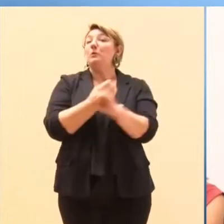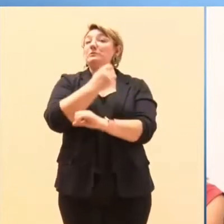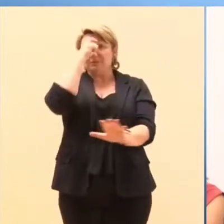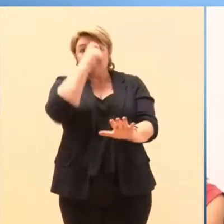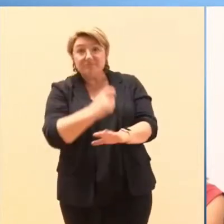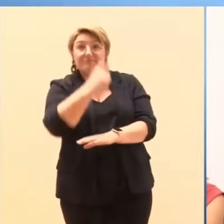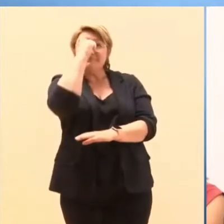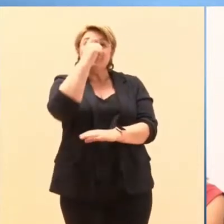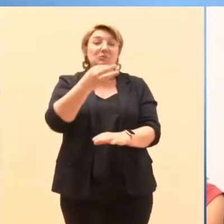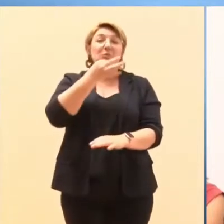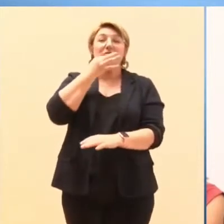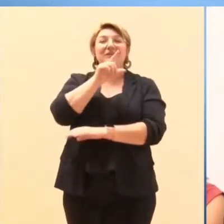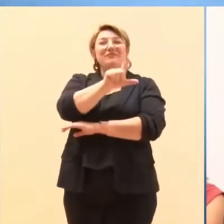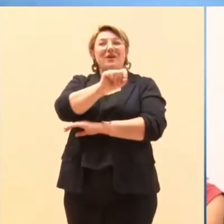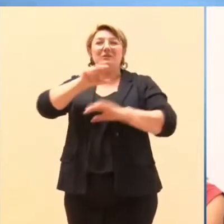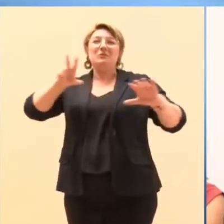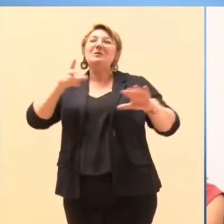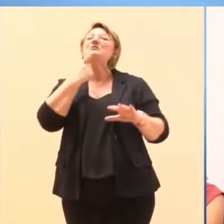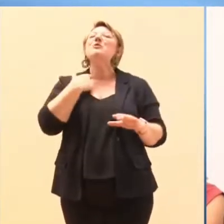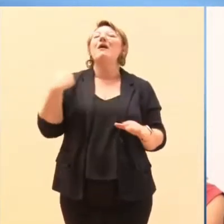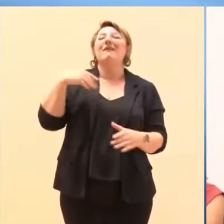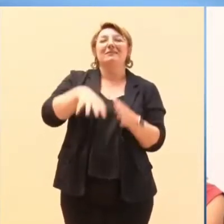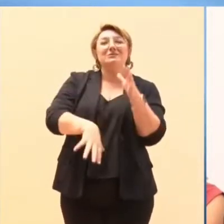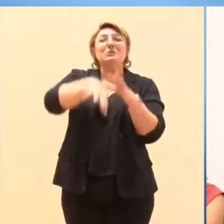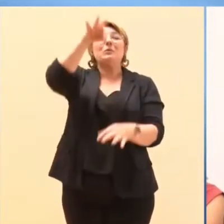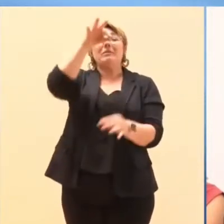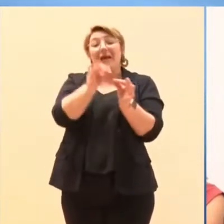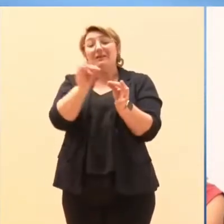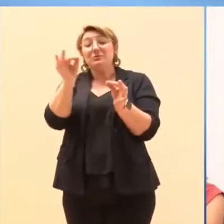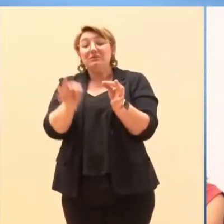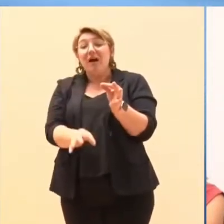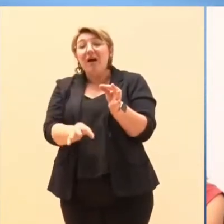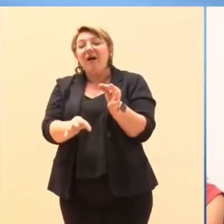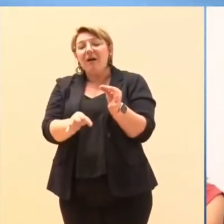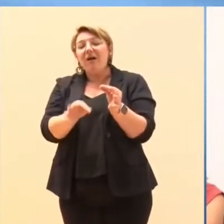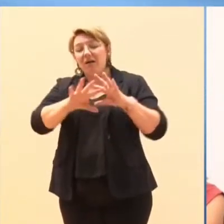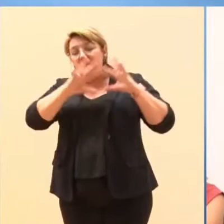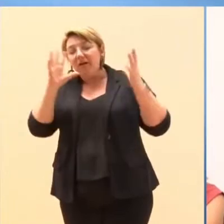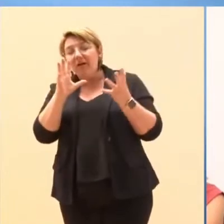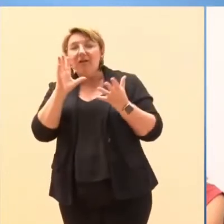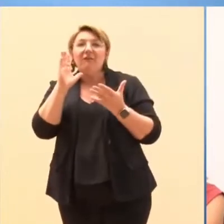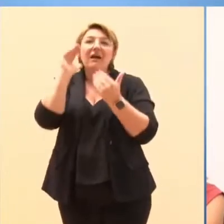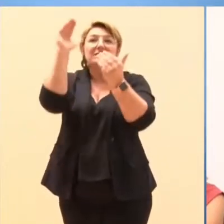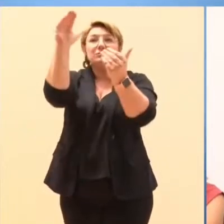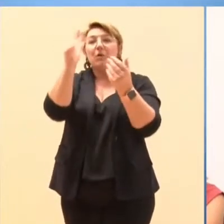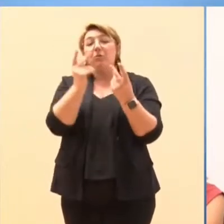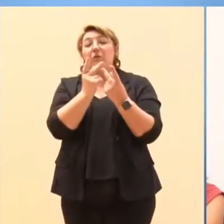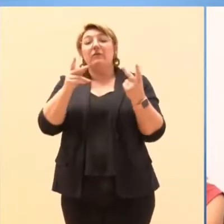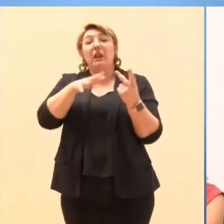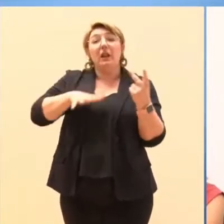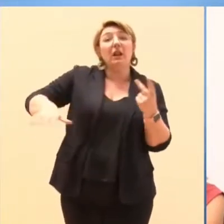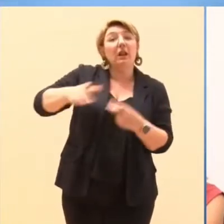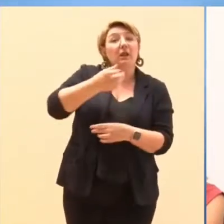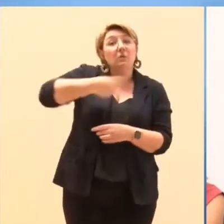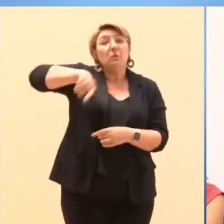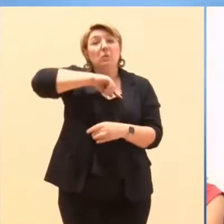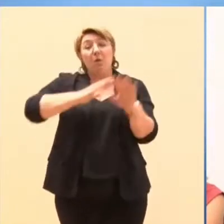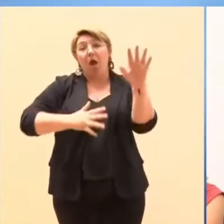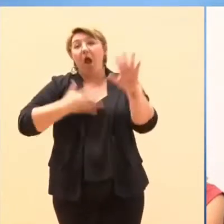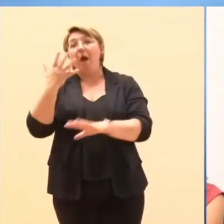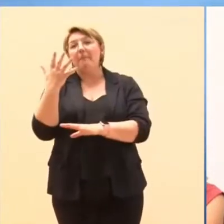scrutin du 28 juin dans cet espoir pour la ville que nous aimons. Plus tard, on